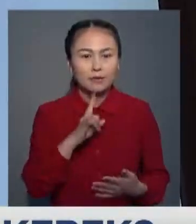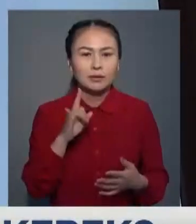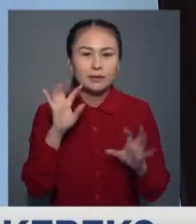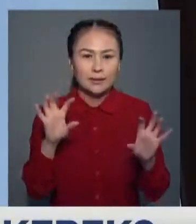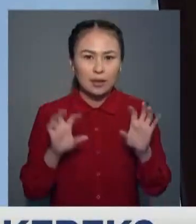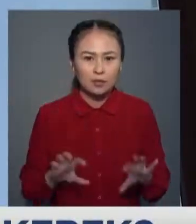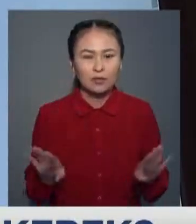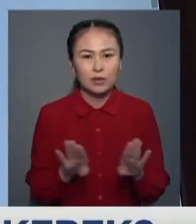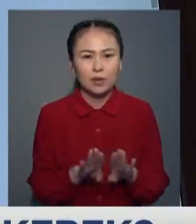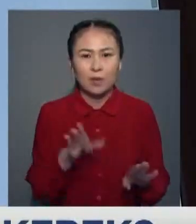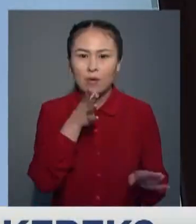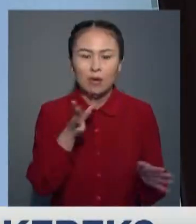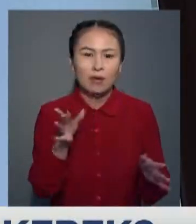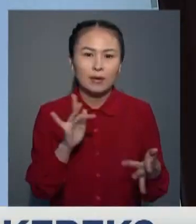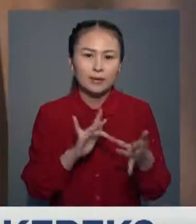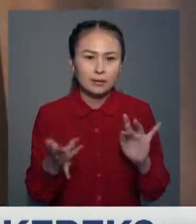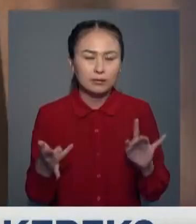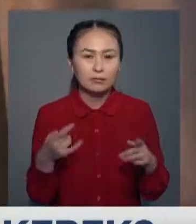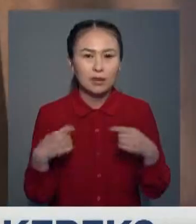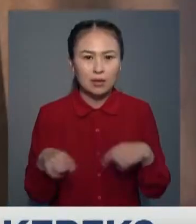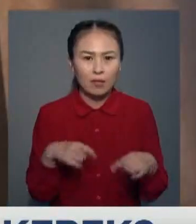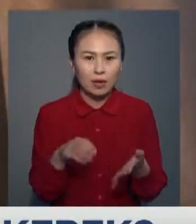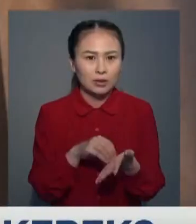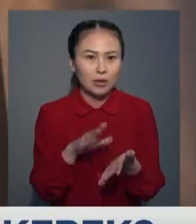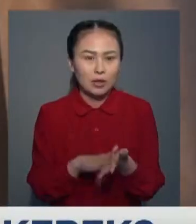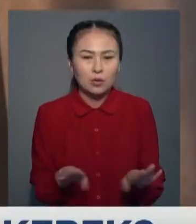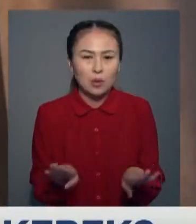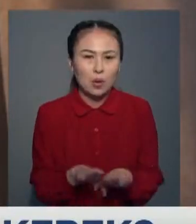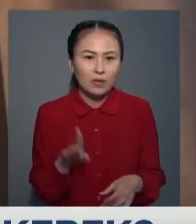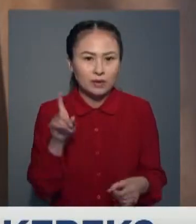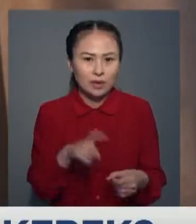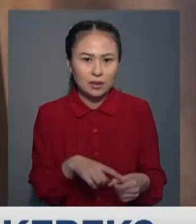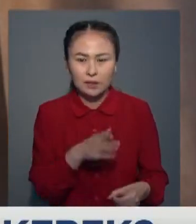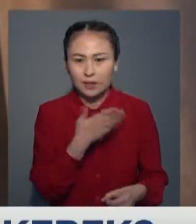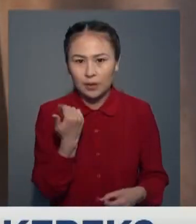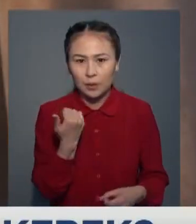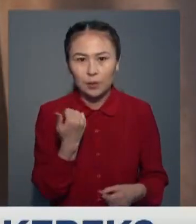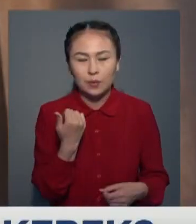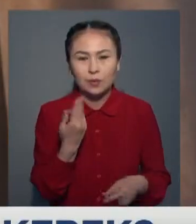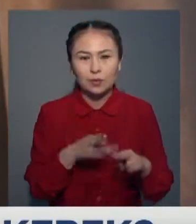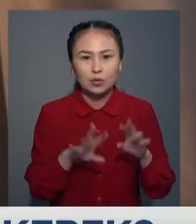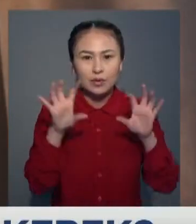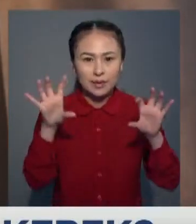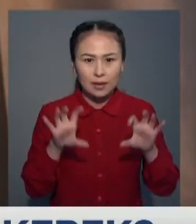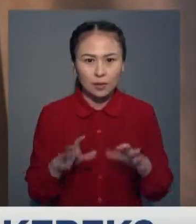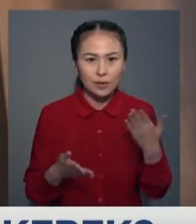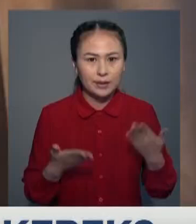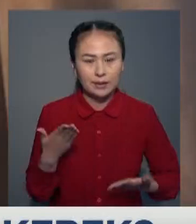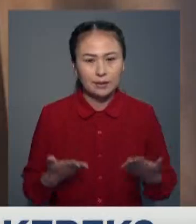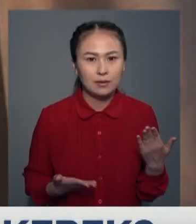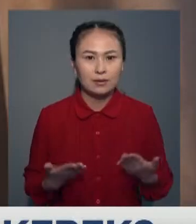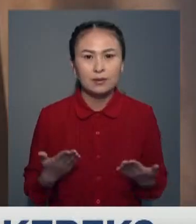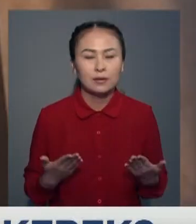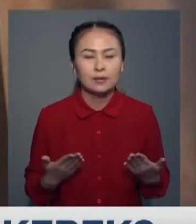кодексінде электрондық сауда әлі тіркелмеген, өйткені кодексті қабылдаған